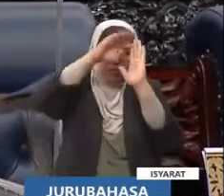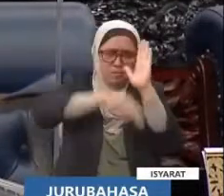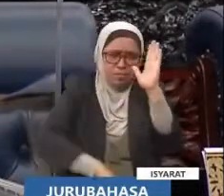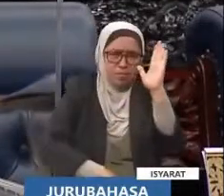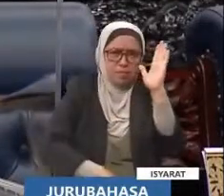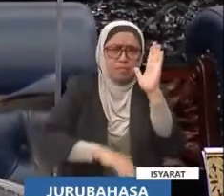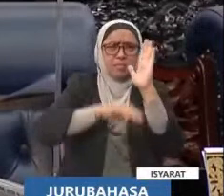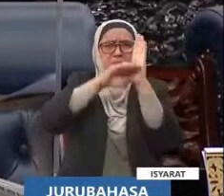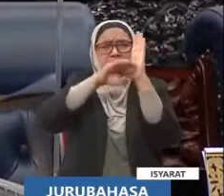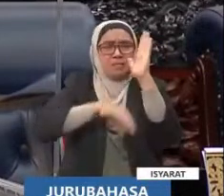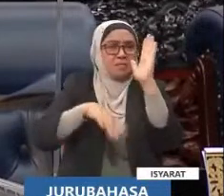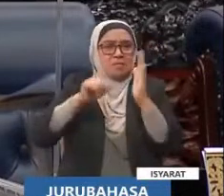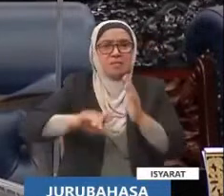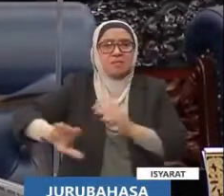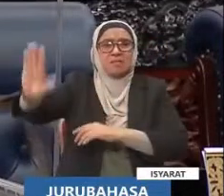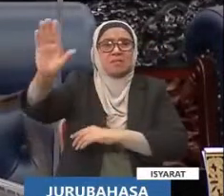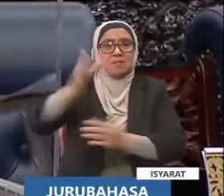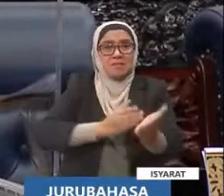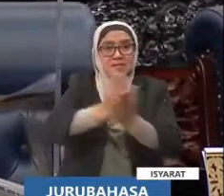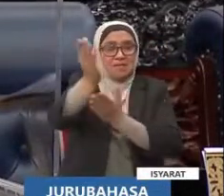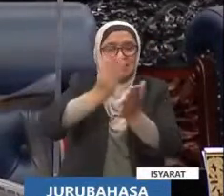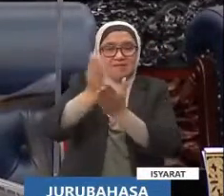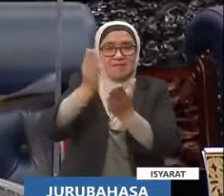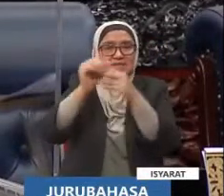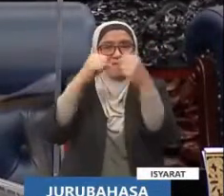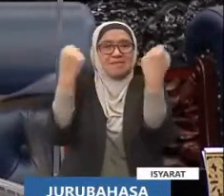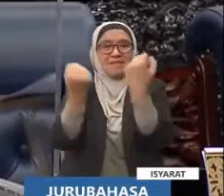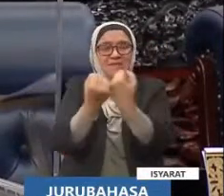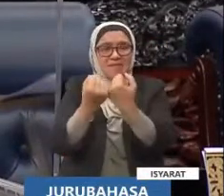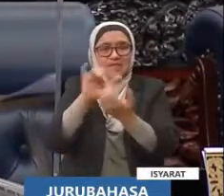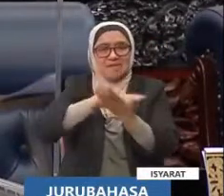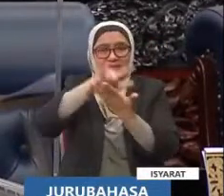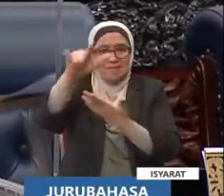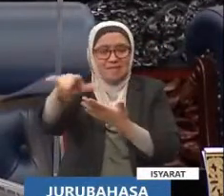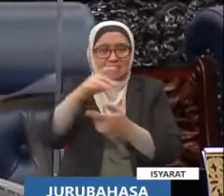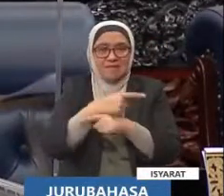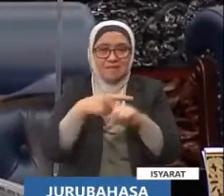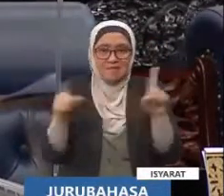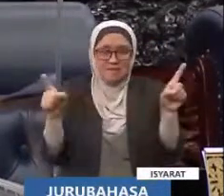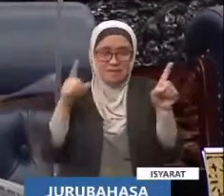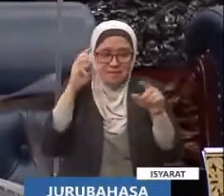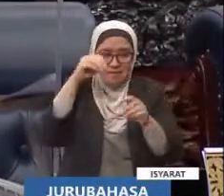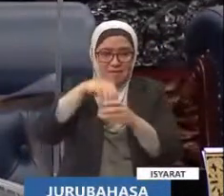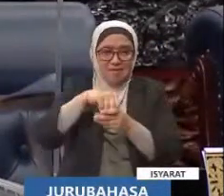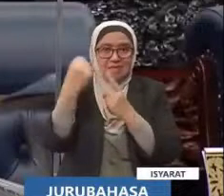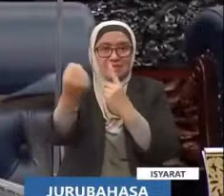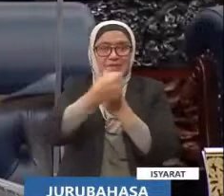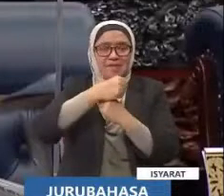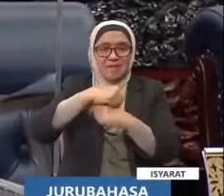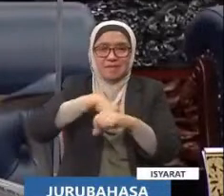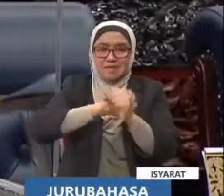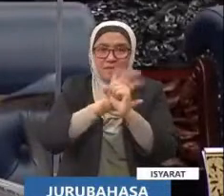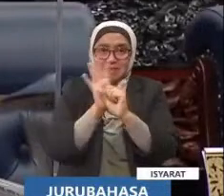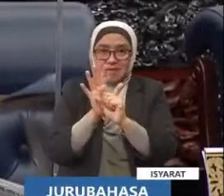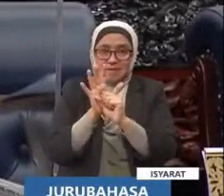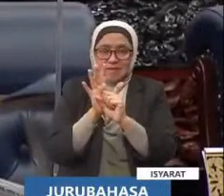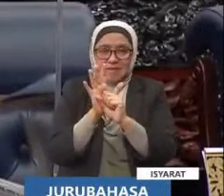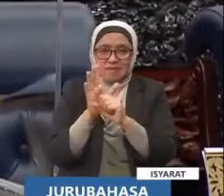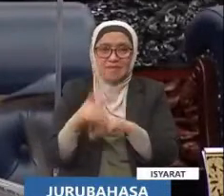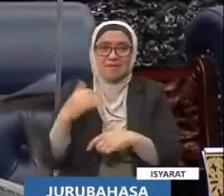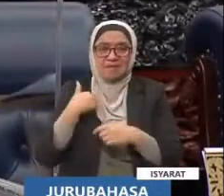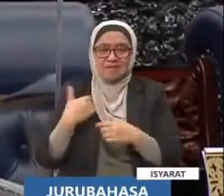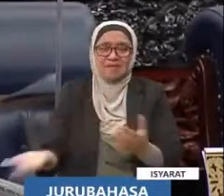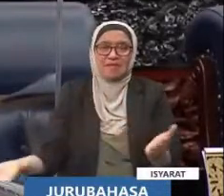banyak tetapi dalam keadaan di Bandung depan dengan pendek itu juga berharap rada ada sokongan DBD kerajaan mereka